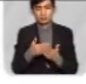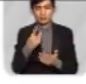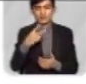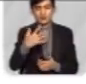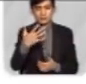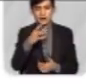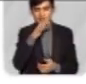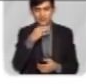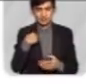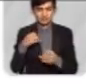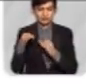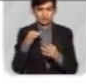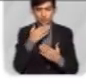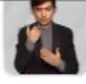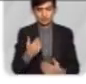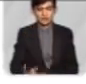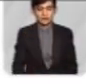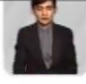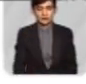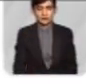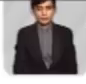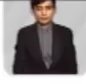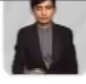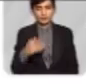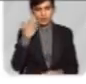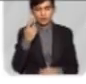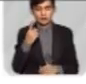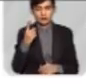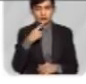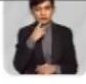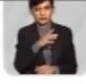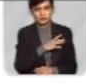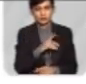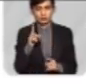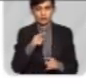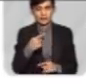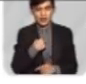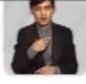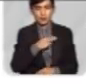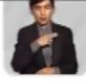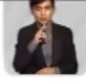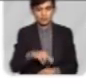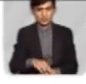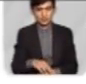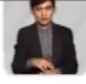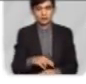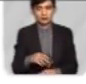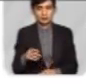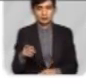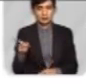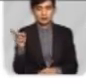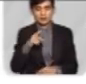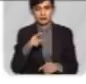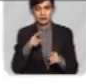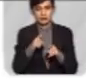25 лет когда сказали что я умерла а не только